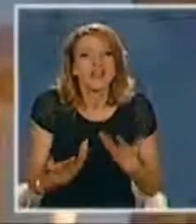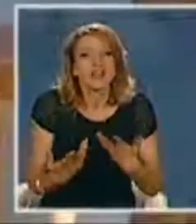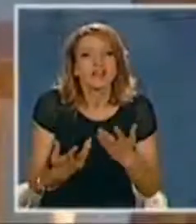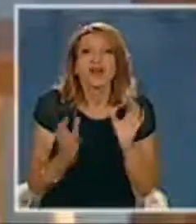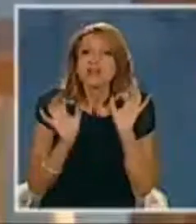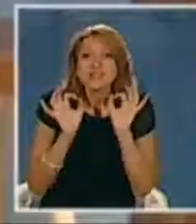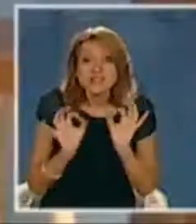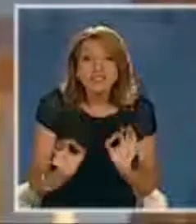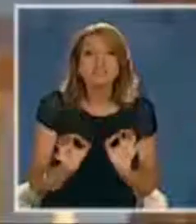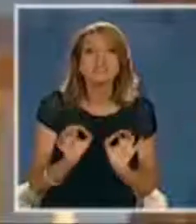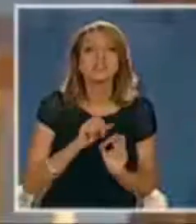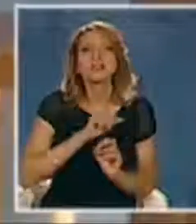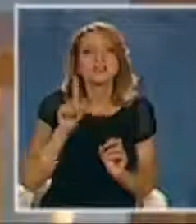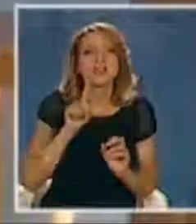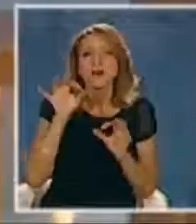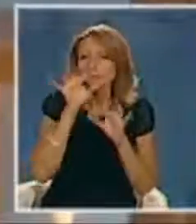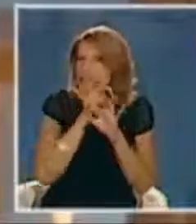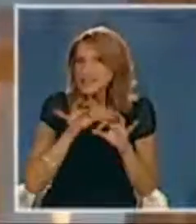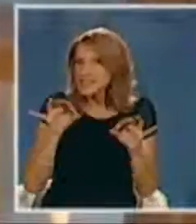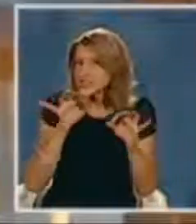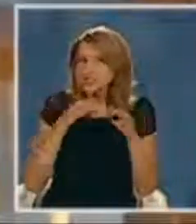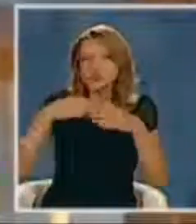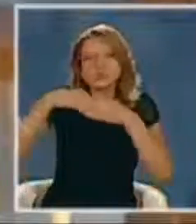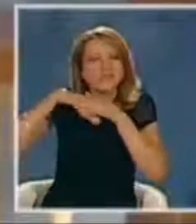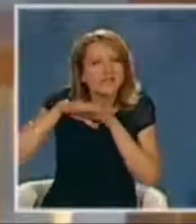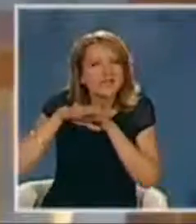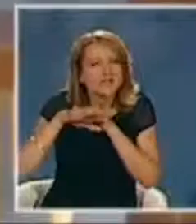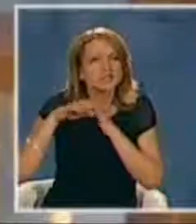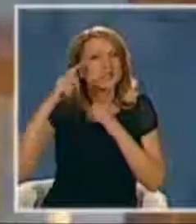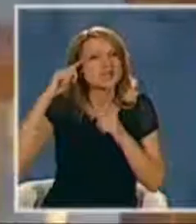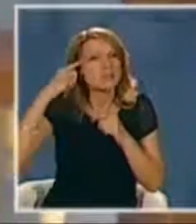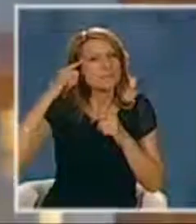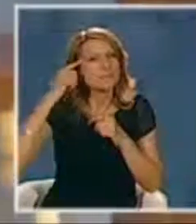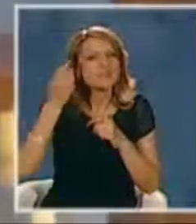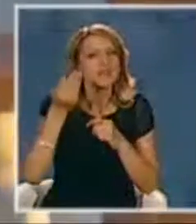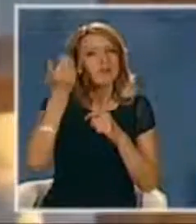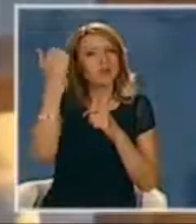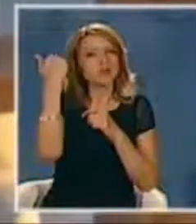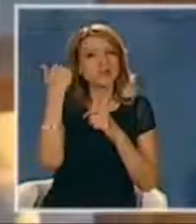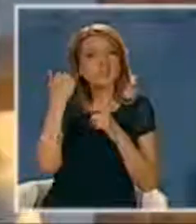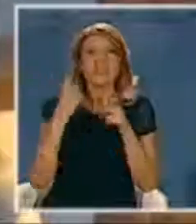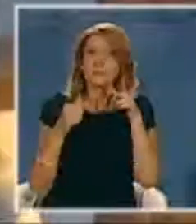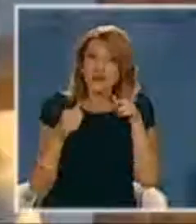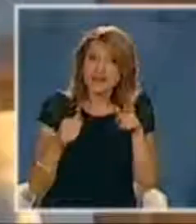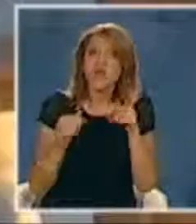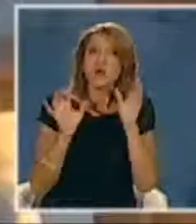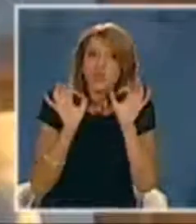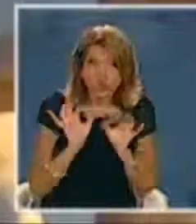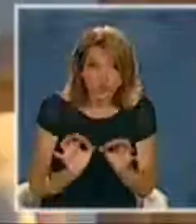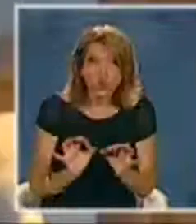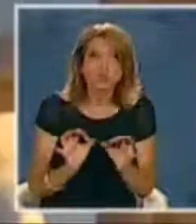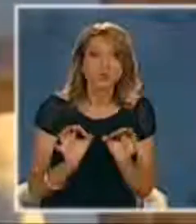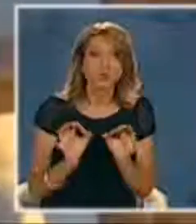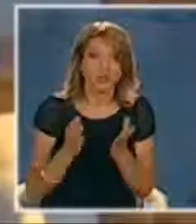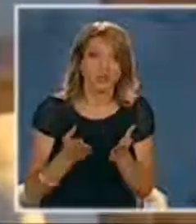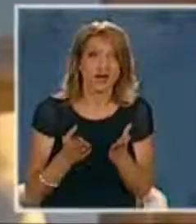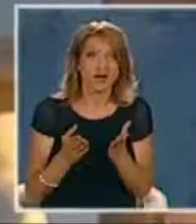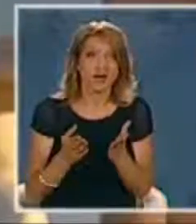нищо задържано, нищо скрито, никаква задна мисъл. Уважаеми зрители, при Роберто е точно така, защото